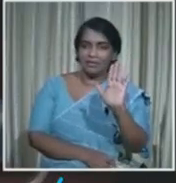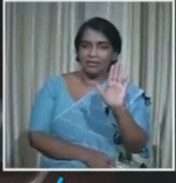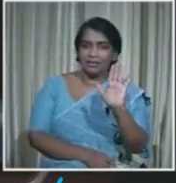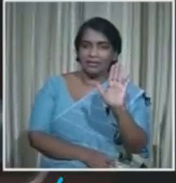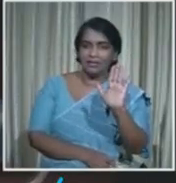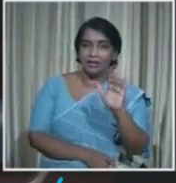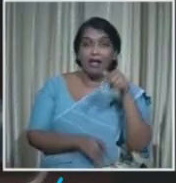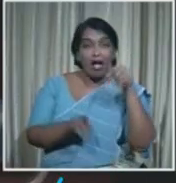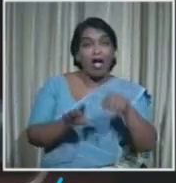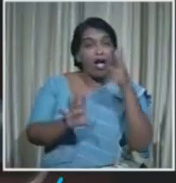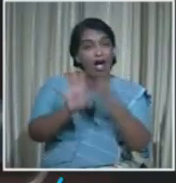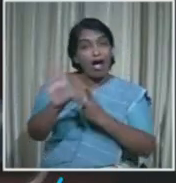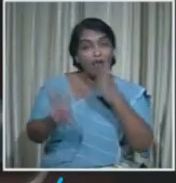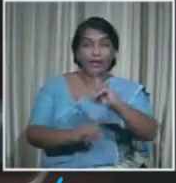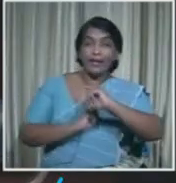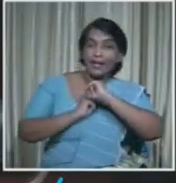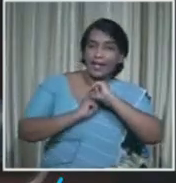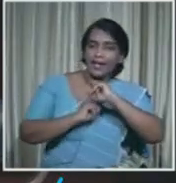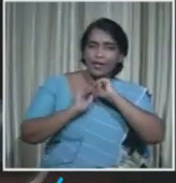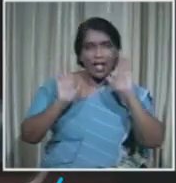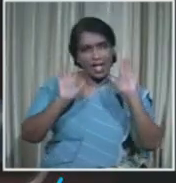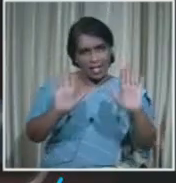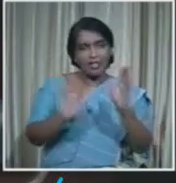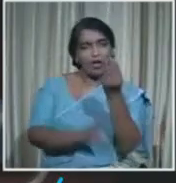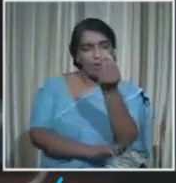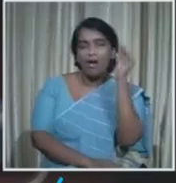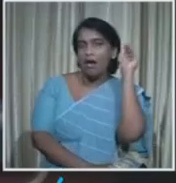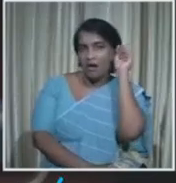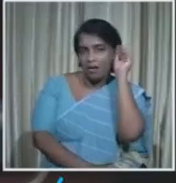දැන් අවුරුදු දෙකක් කෑ ගැහුවා ඇතිනේ පොඩ්ඩක් අහගෙන ඉන්න